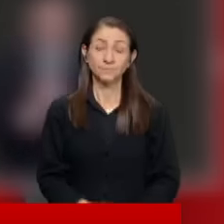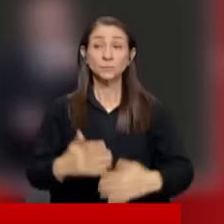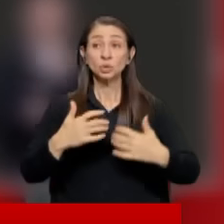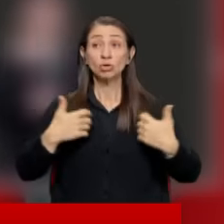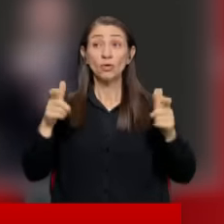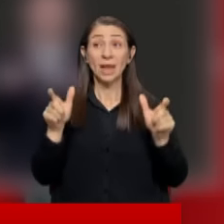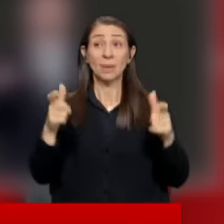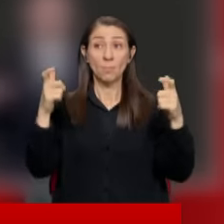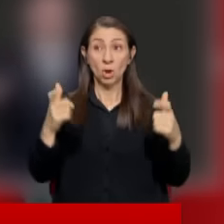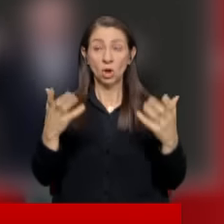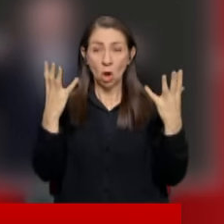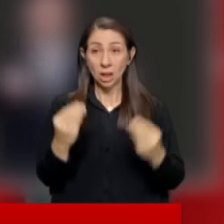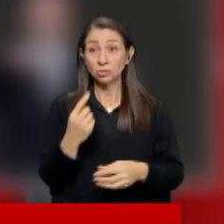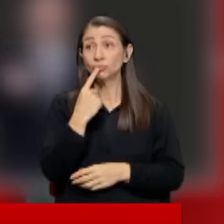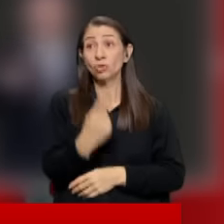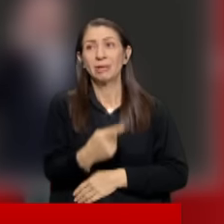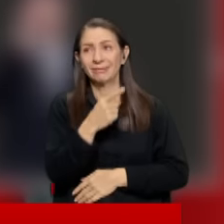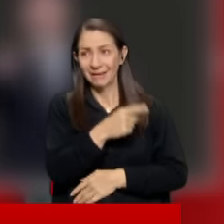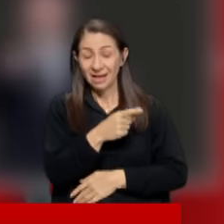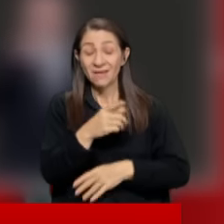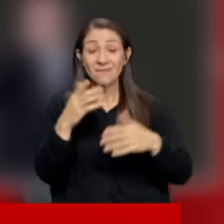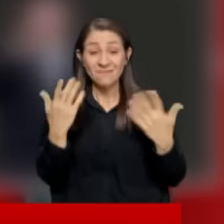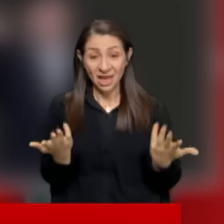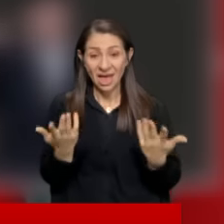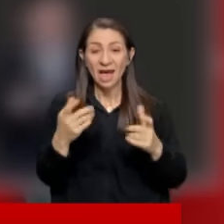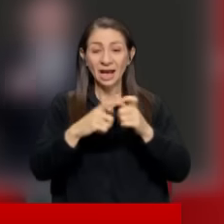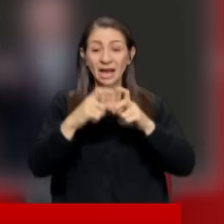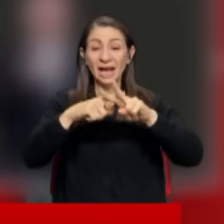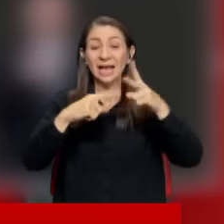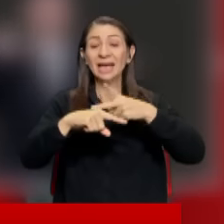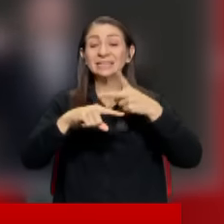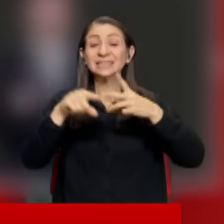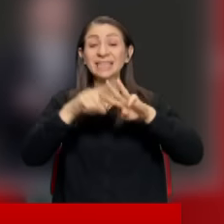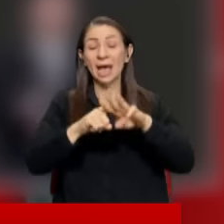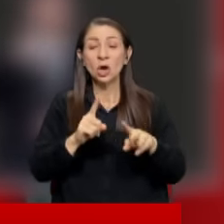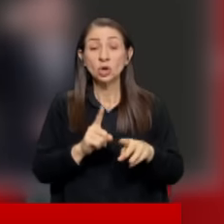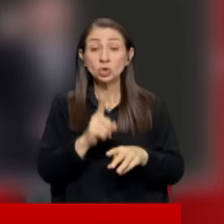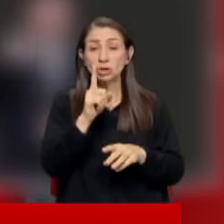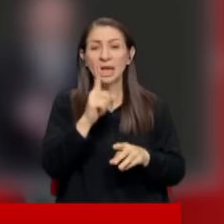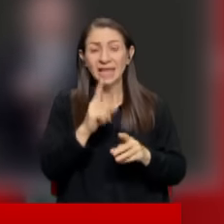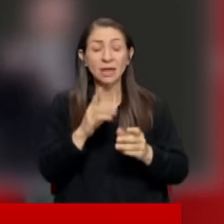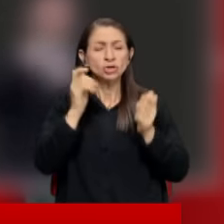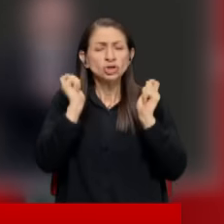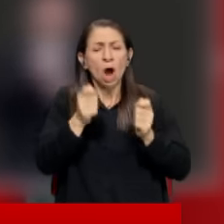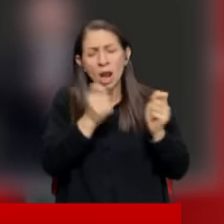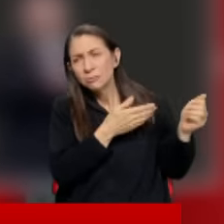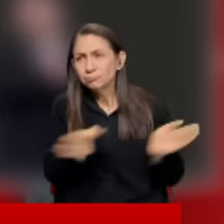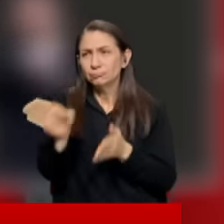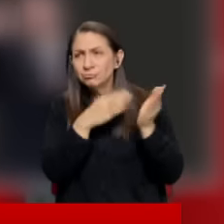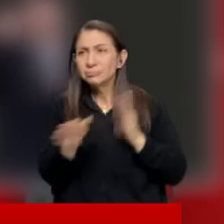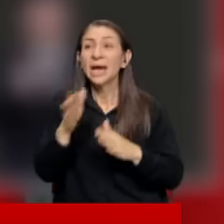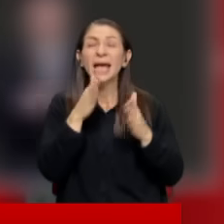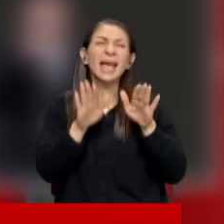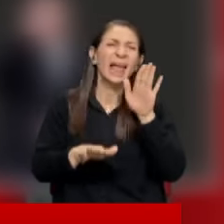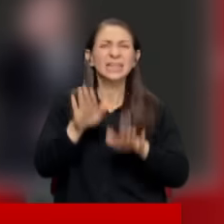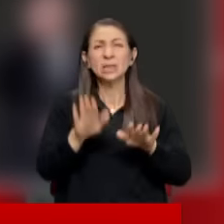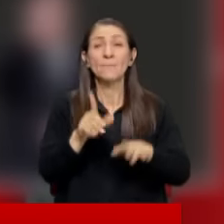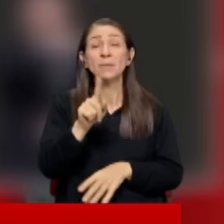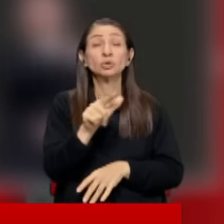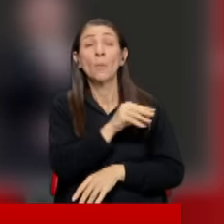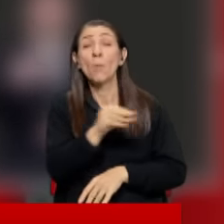Güvenli bölge olarak ilan ettikleri ve Gazze'nin kuzeyinden zorla çıkarılan yaklaşık 1,5